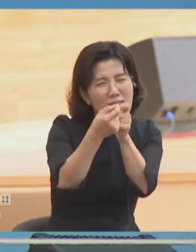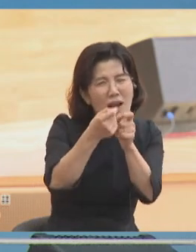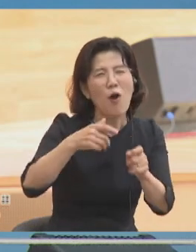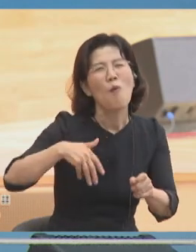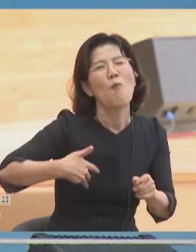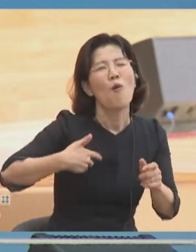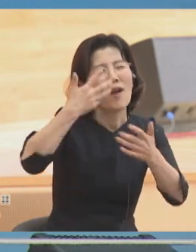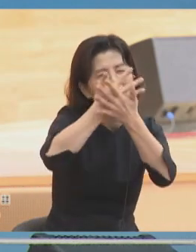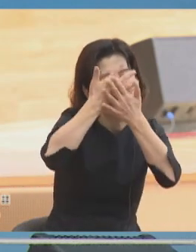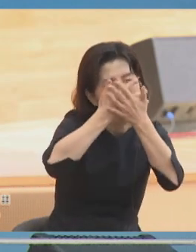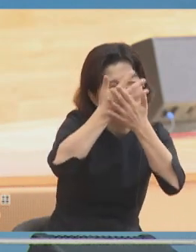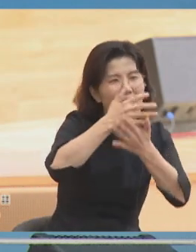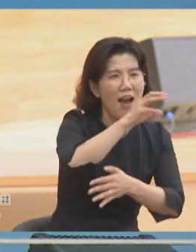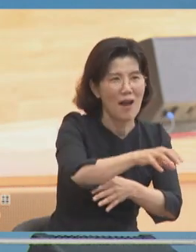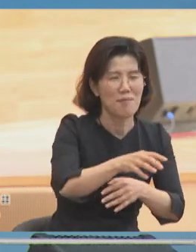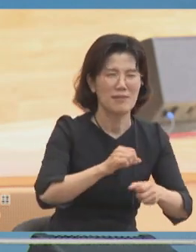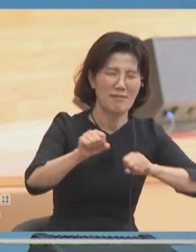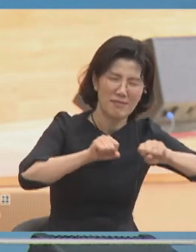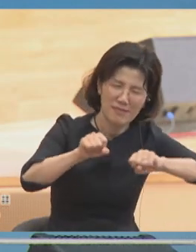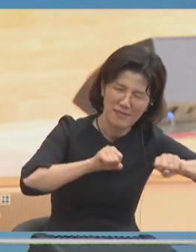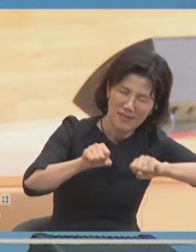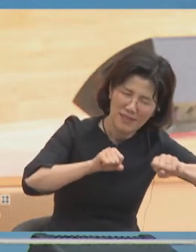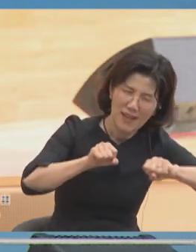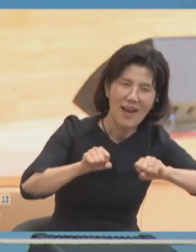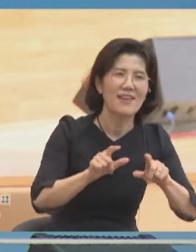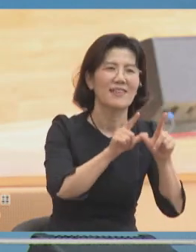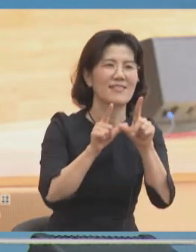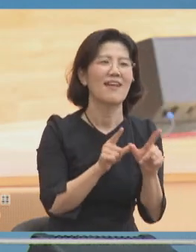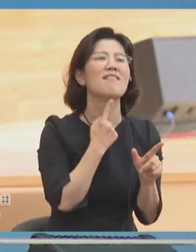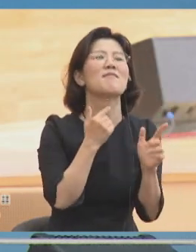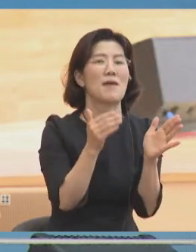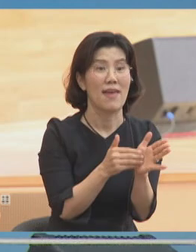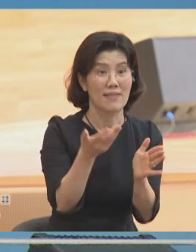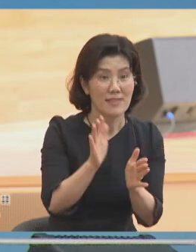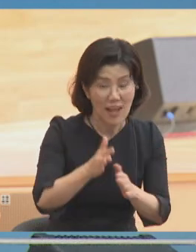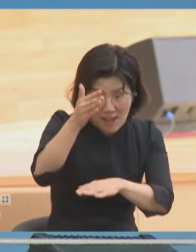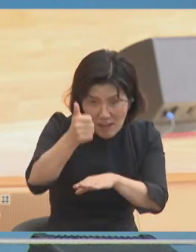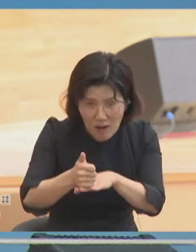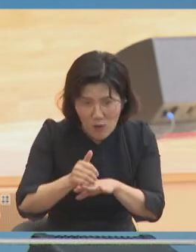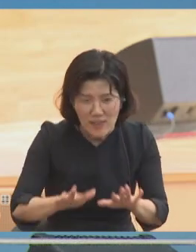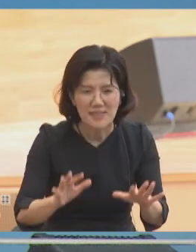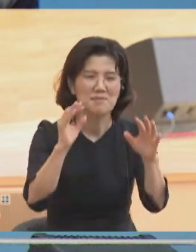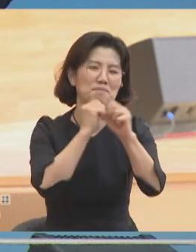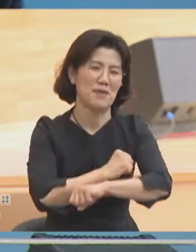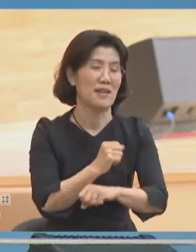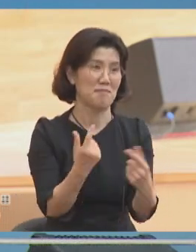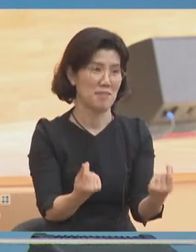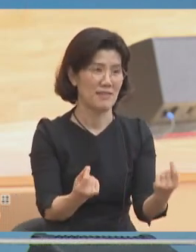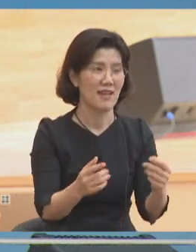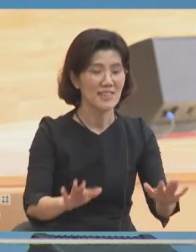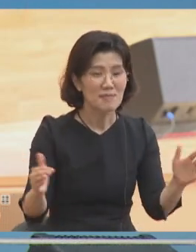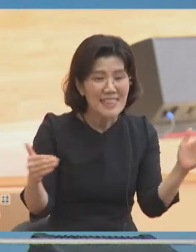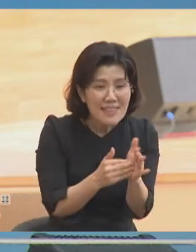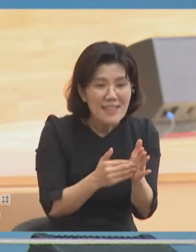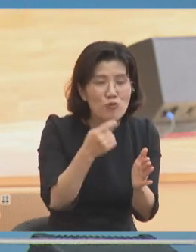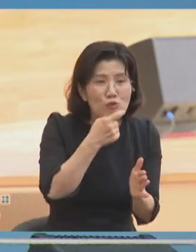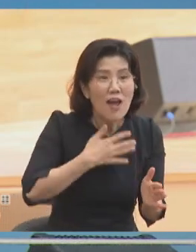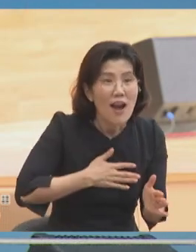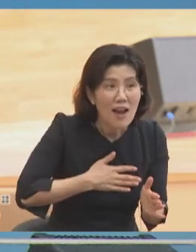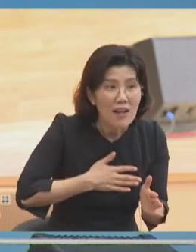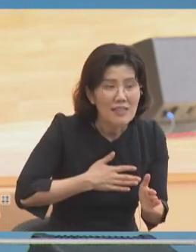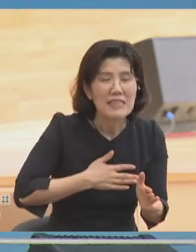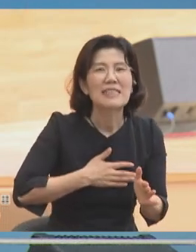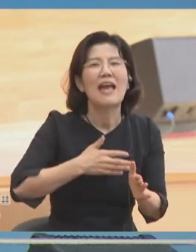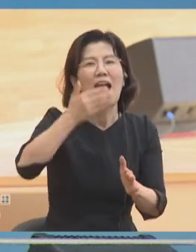불확실한 가운데 발버둥치며 살아왔는데 근데 그 결과 요모양 골인데 다 끝난 줄 알았는데